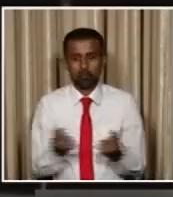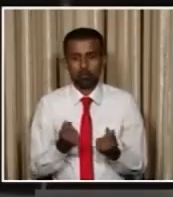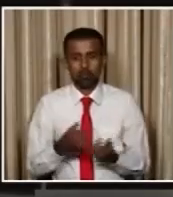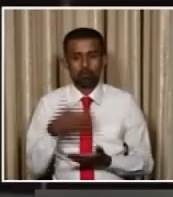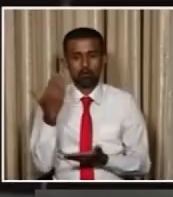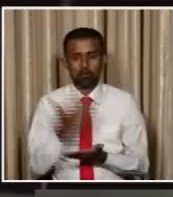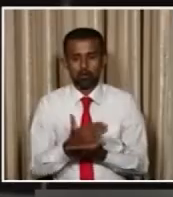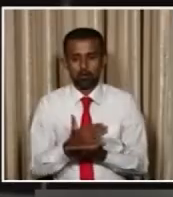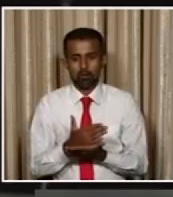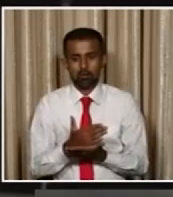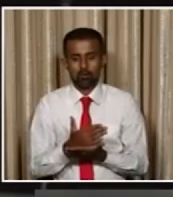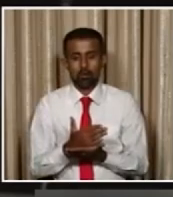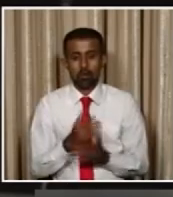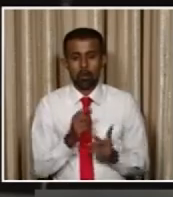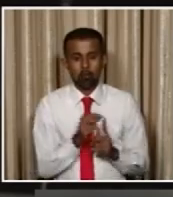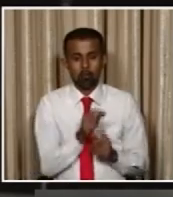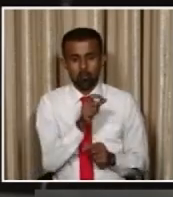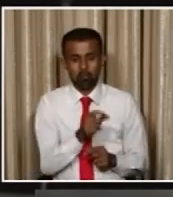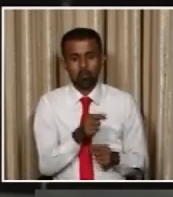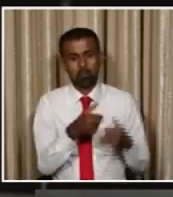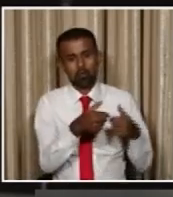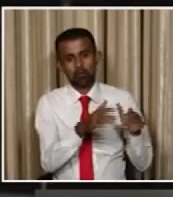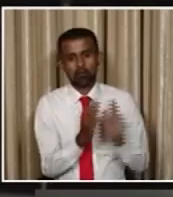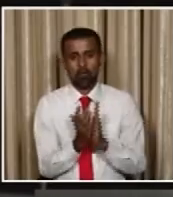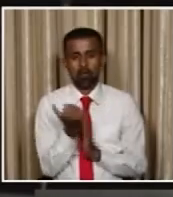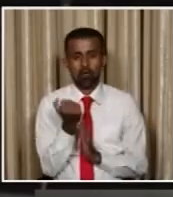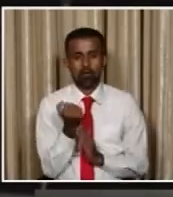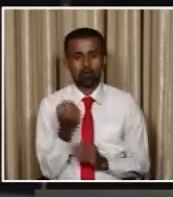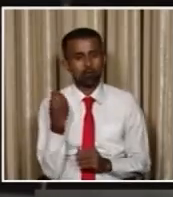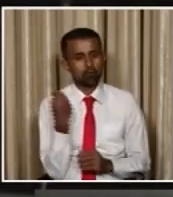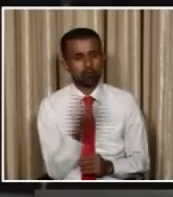නවත්තලා ඒ පලස්තීනයට ඒ කට්ටියගේ අයිතිවාසිකම් ලබා දෙන්න කියන එක.